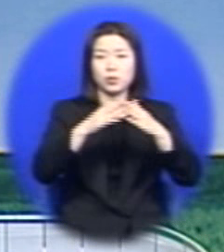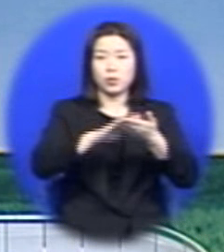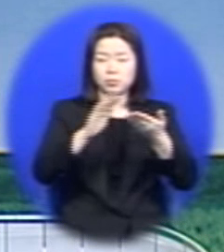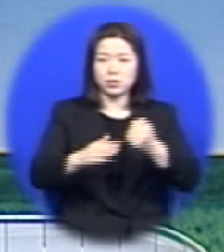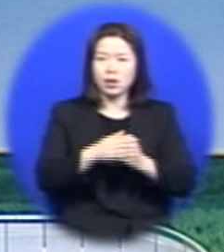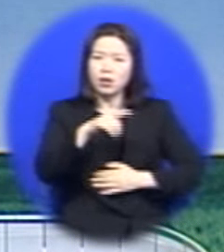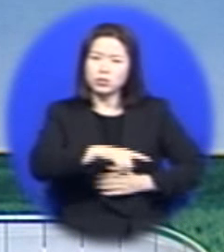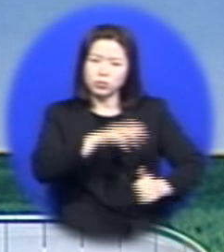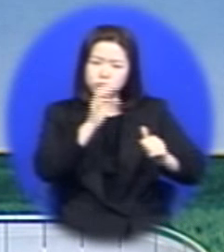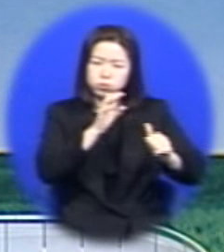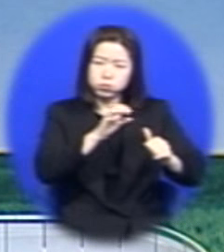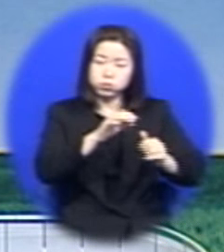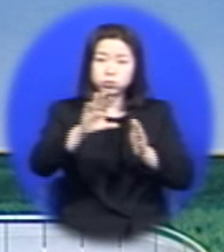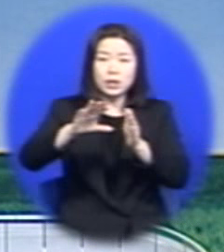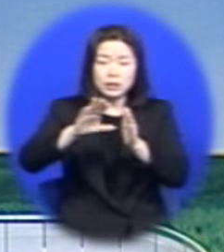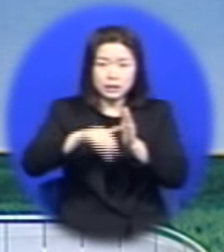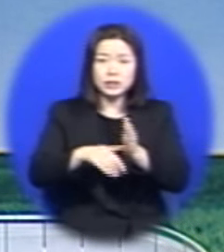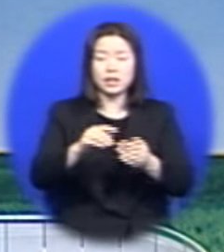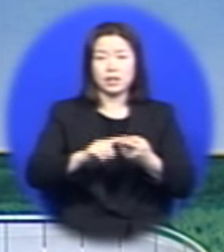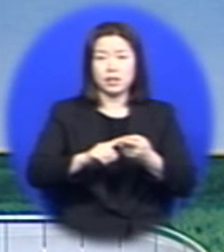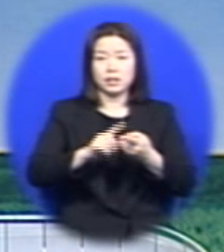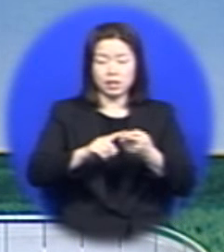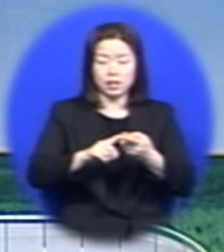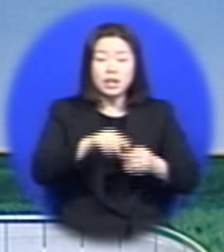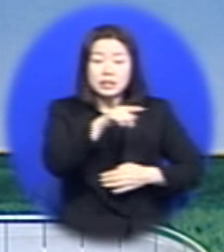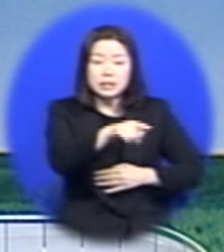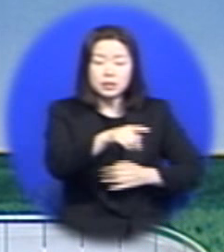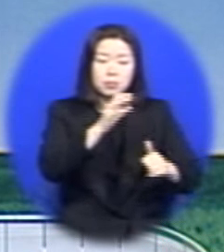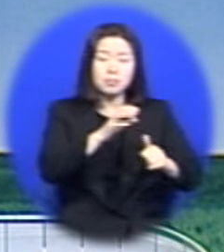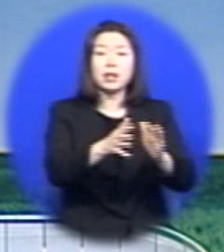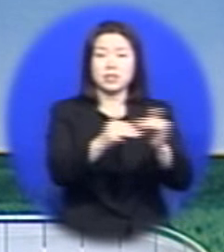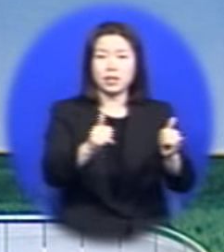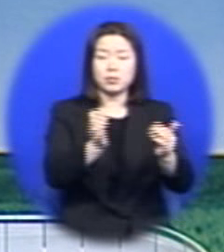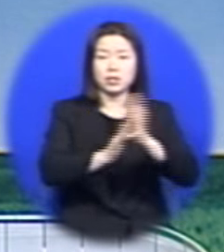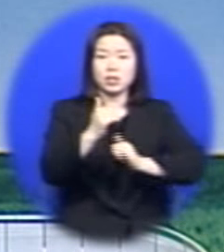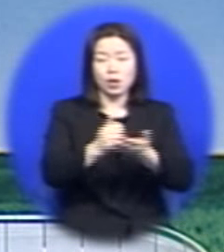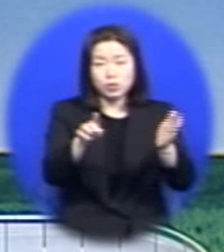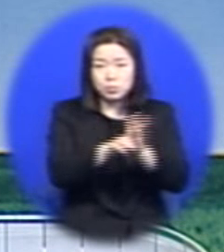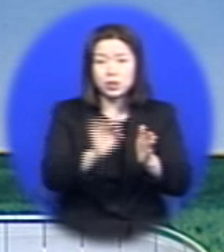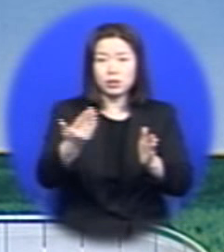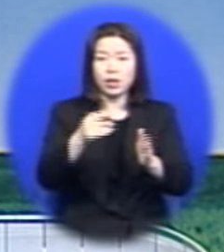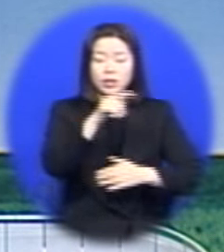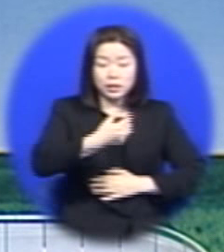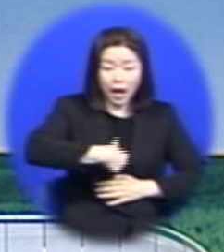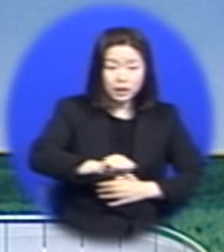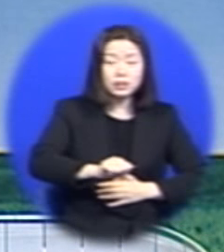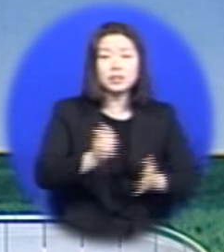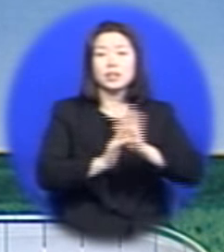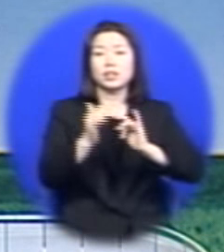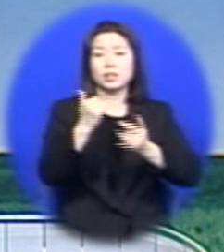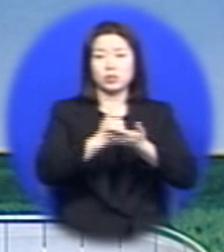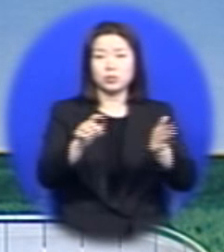무서운 핍박의 시절에 핍박하는 그 사람이 예수를 믿게 돼요. 그 아들이 예수를 믿게 돼요.